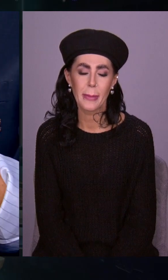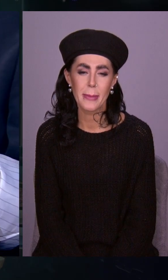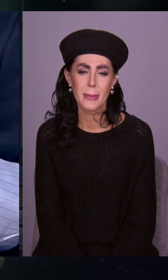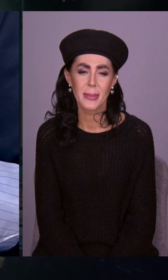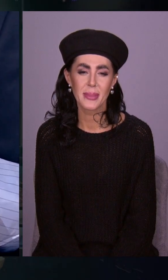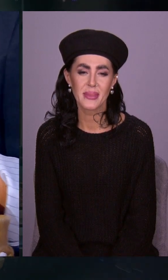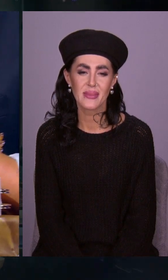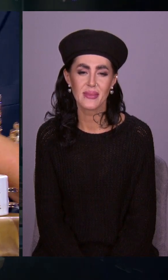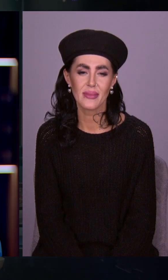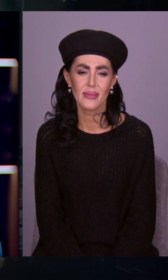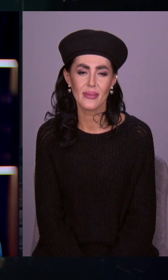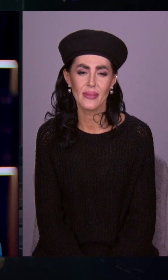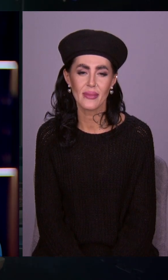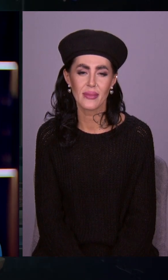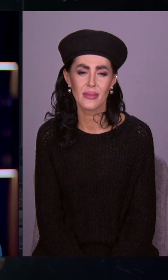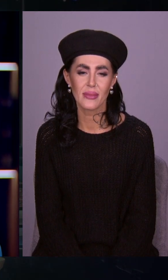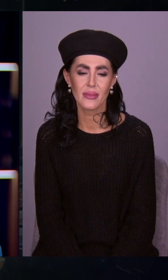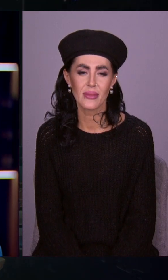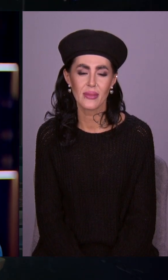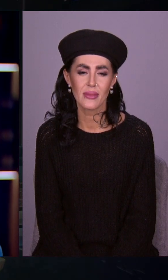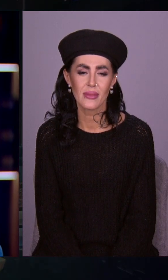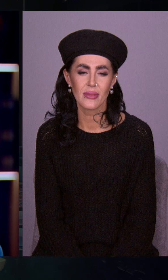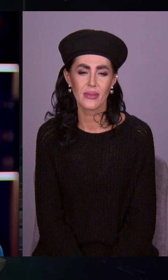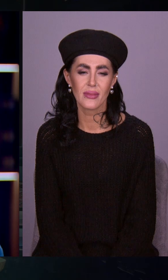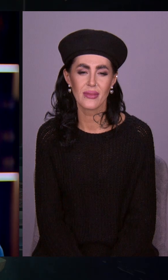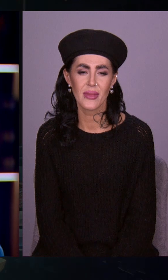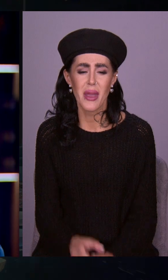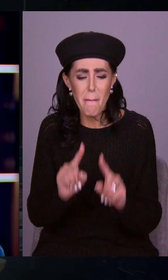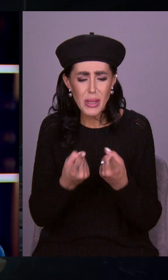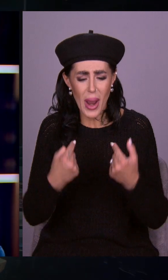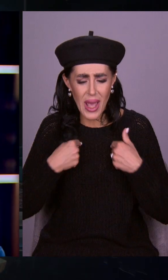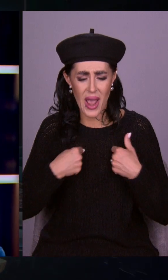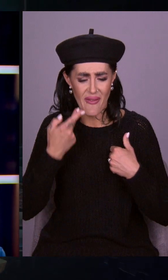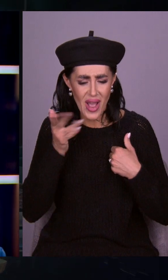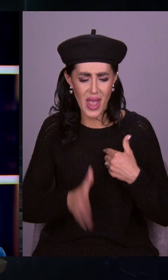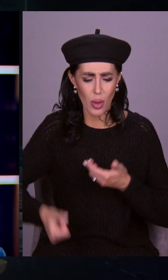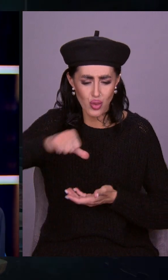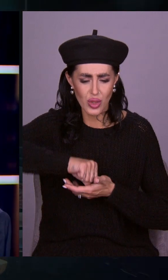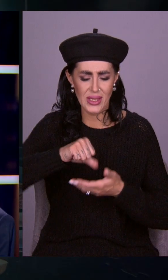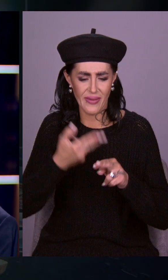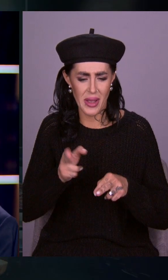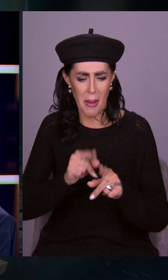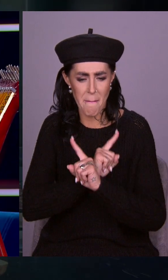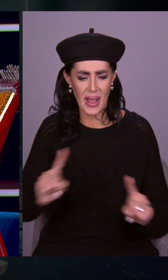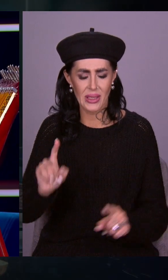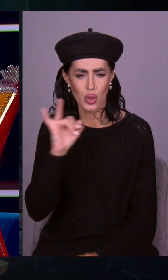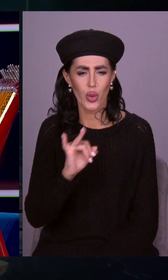диплом. Я ведуся. Чому я як ведуся на оці всі історії просто. Давай.